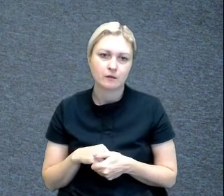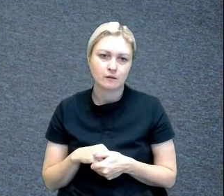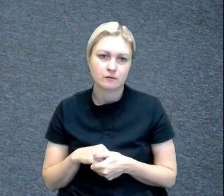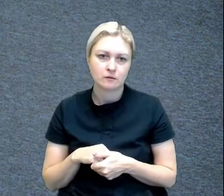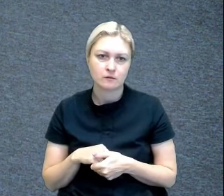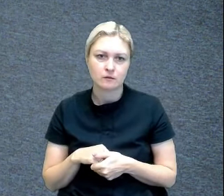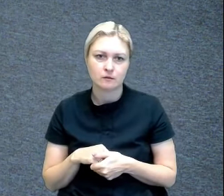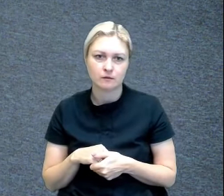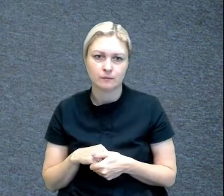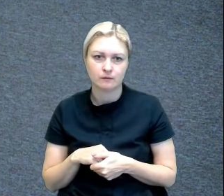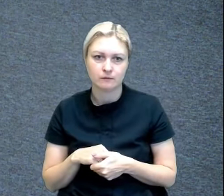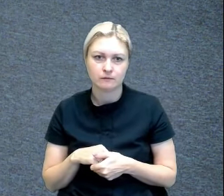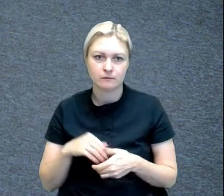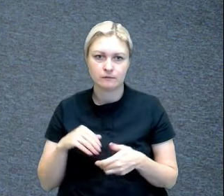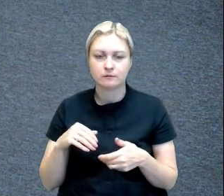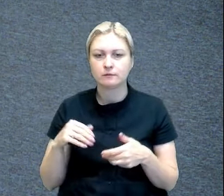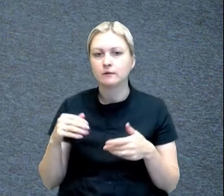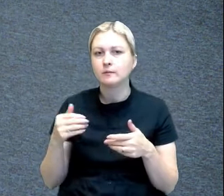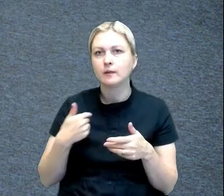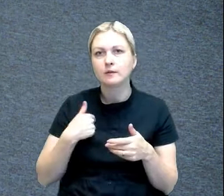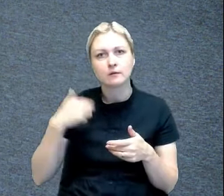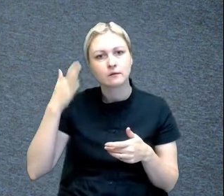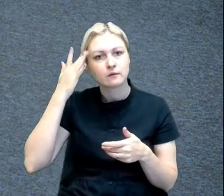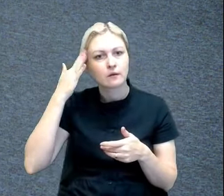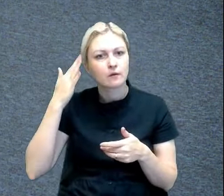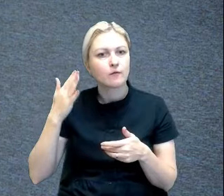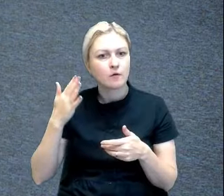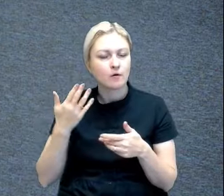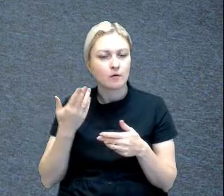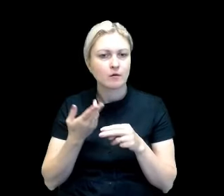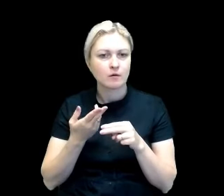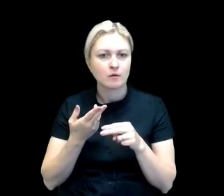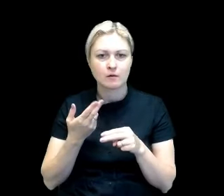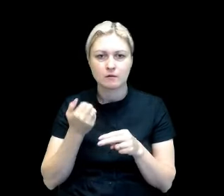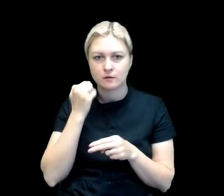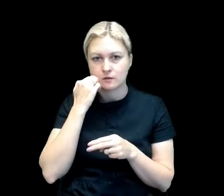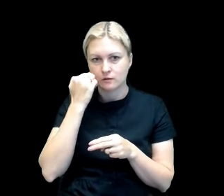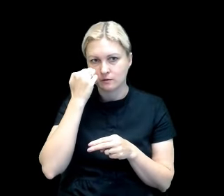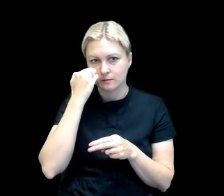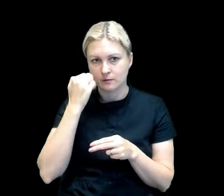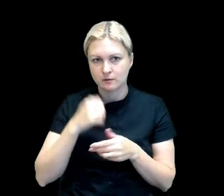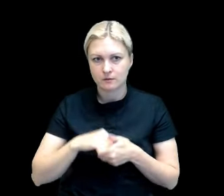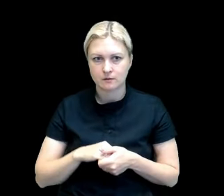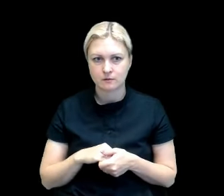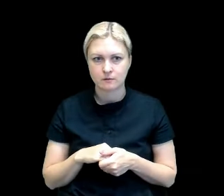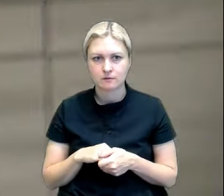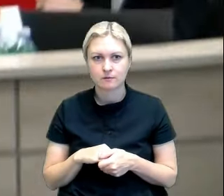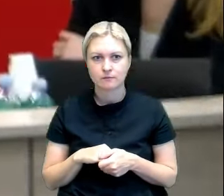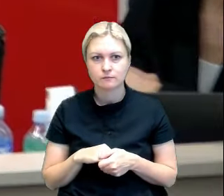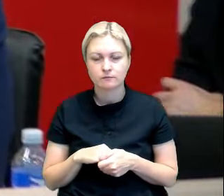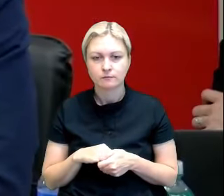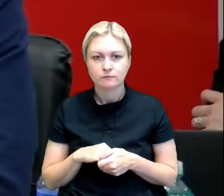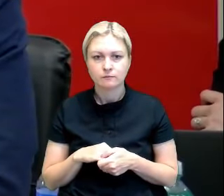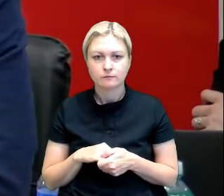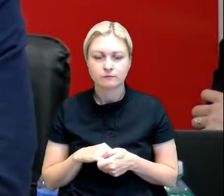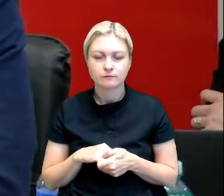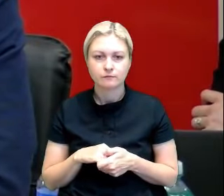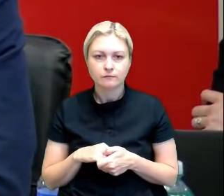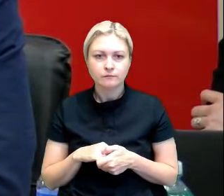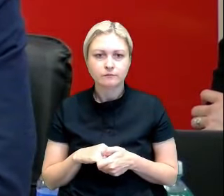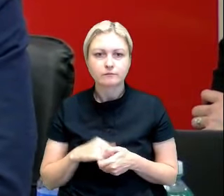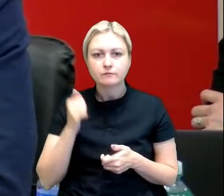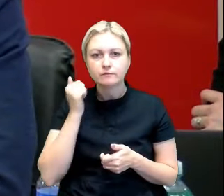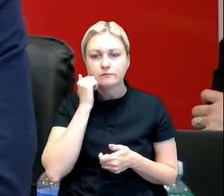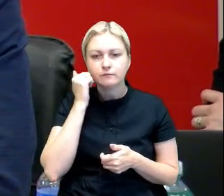optimizuojant galima būtų kalbėti šiuo aspektu labiau ačiū dėkoju aitas kveckis